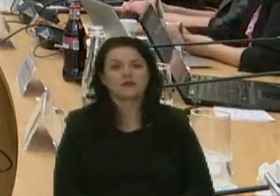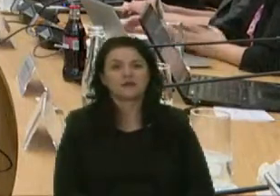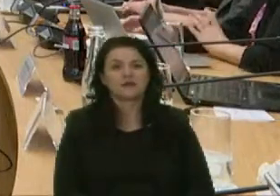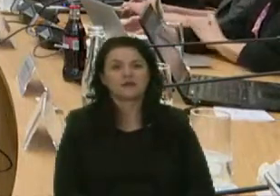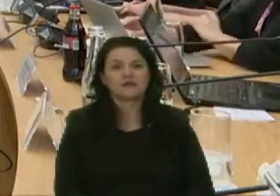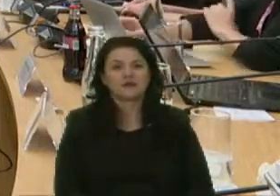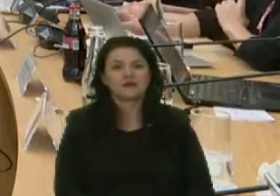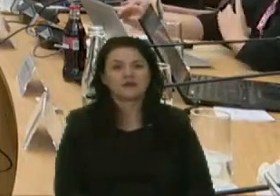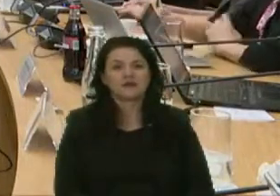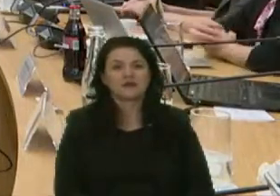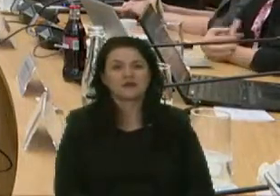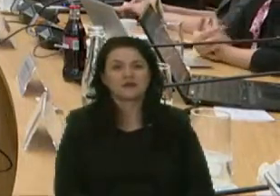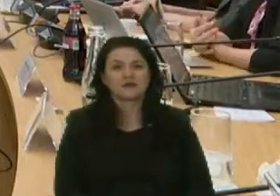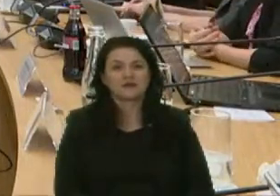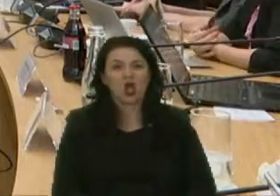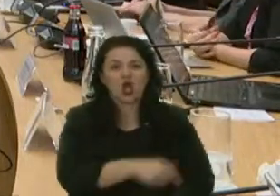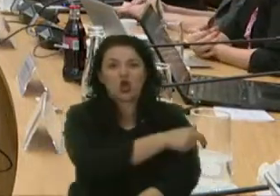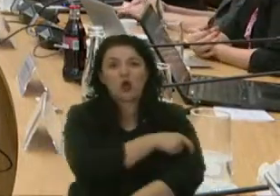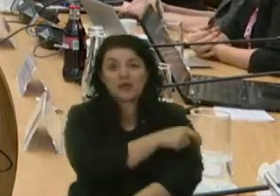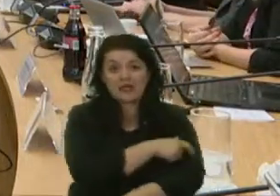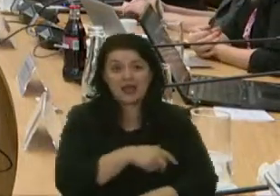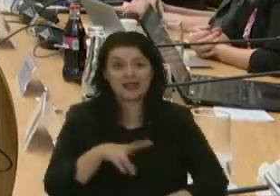3 Comisia